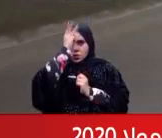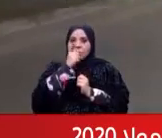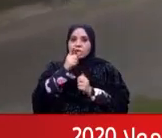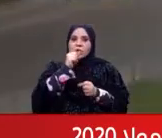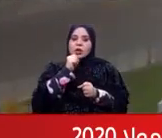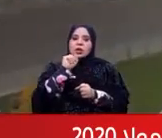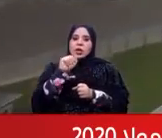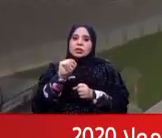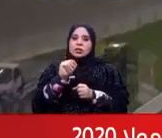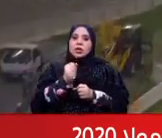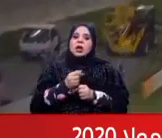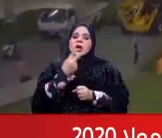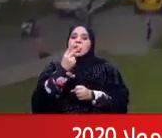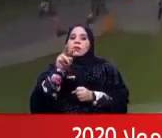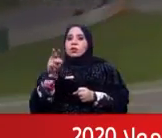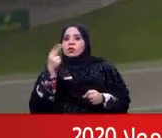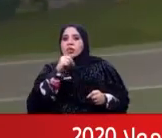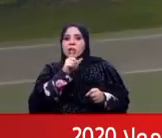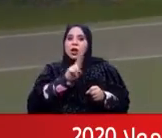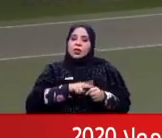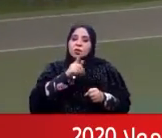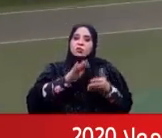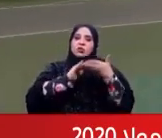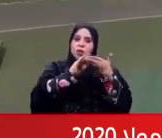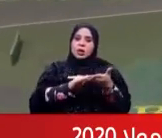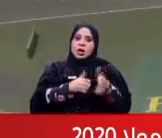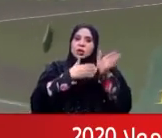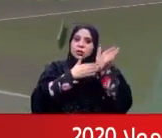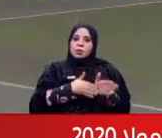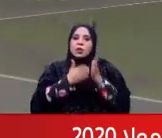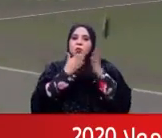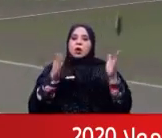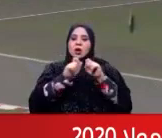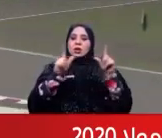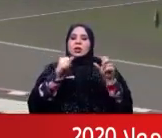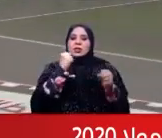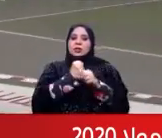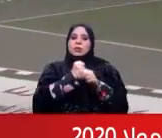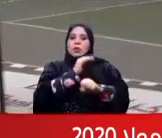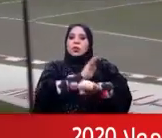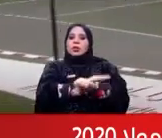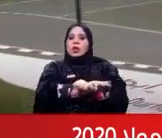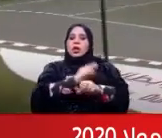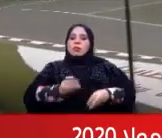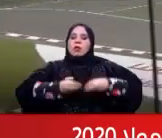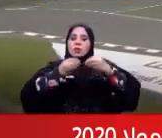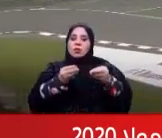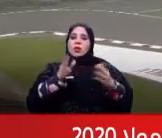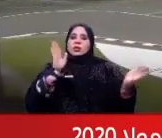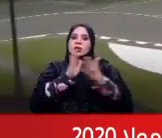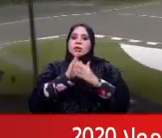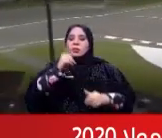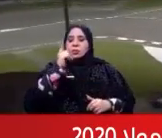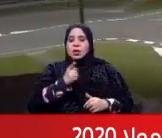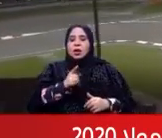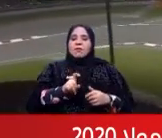للفورمولا 1 2020، عرفانا لمساهماتهم والتزامهم الكبير ضمن الجهود الوطنية المبذولة